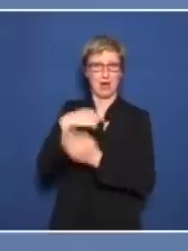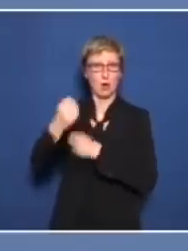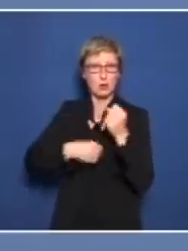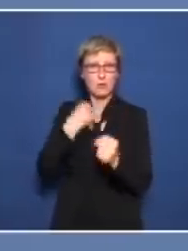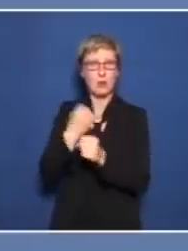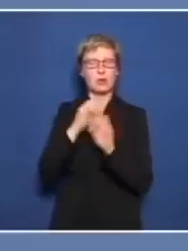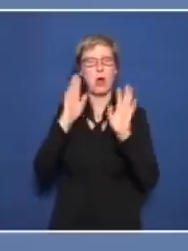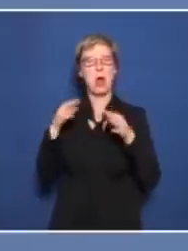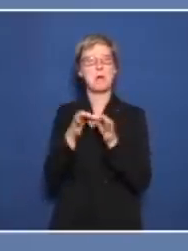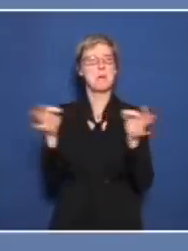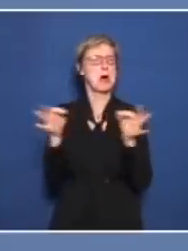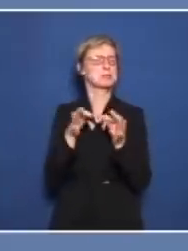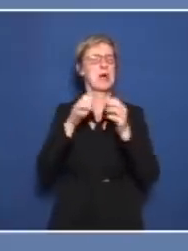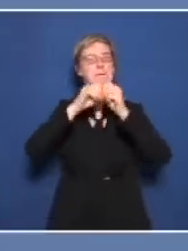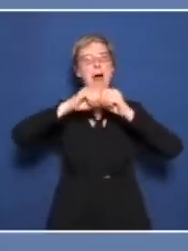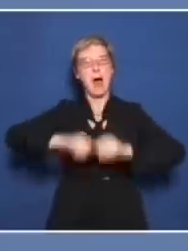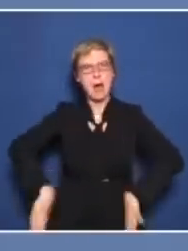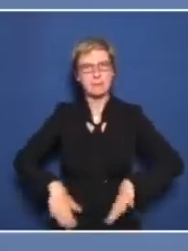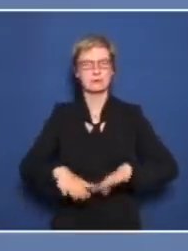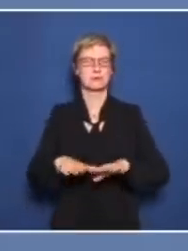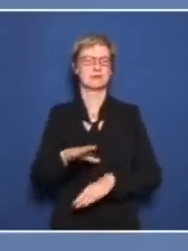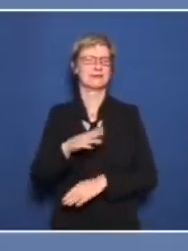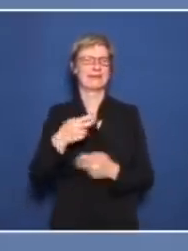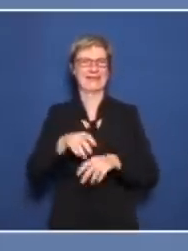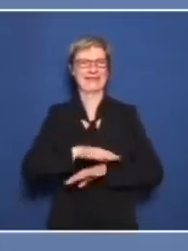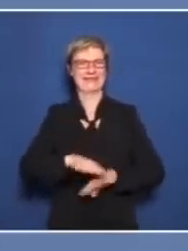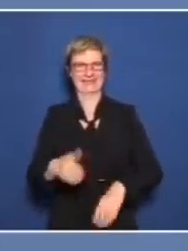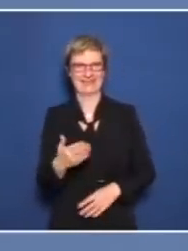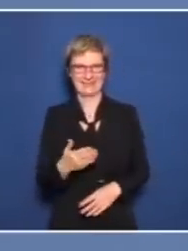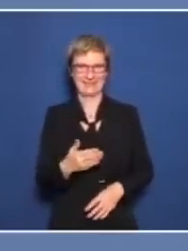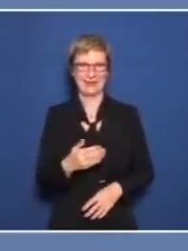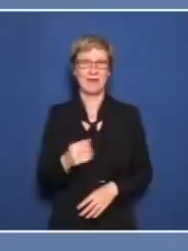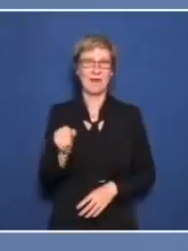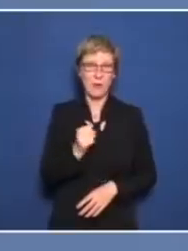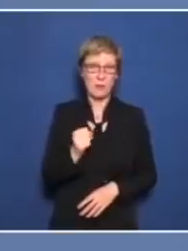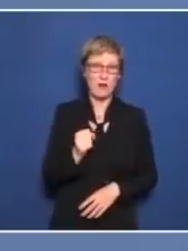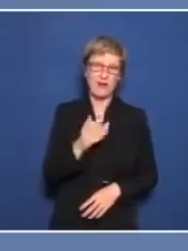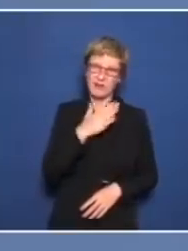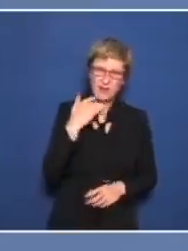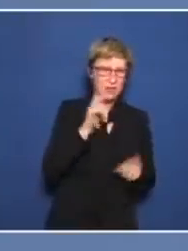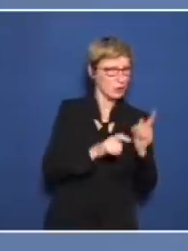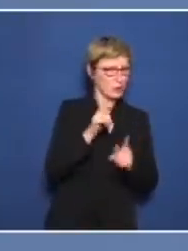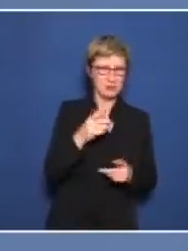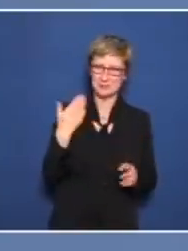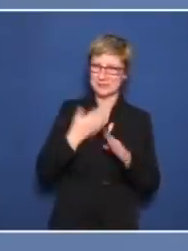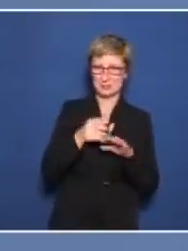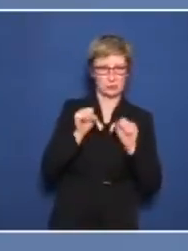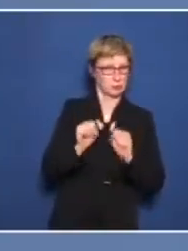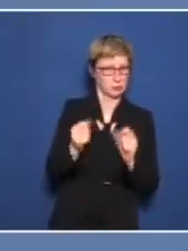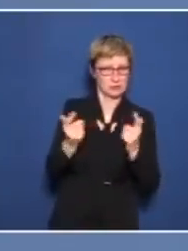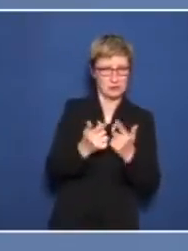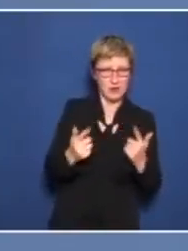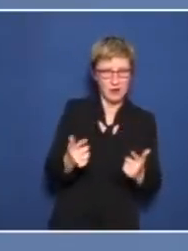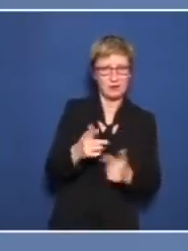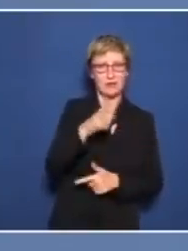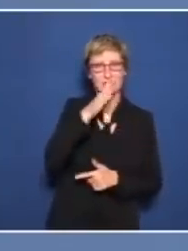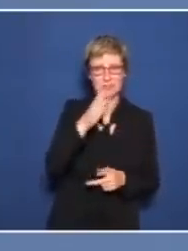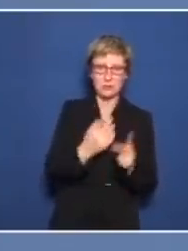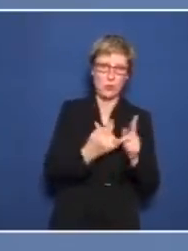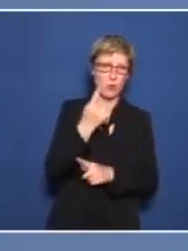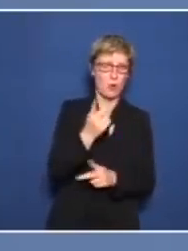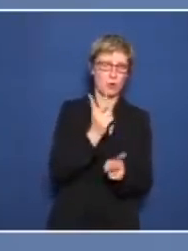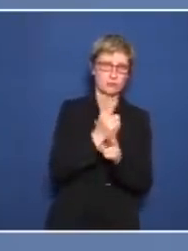alle Maßnahmen gleich fallen lassen, weil immer noch ein zu großer Teil nicht geschützt ist und ein Risiko für sich hat, aber auch für